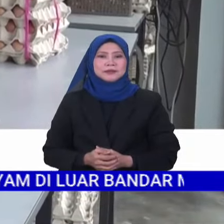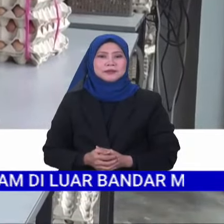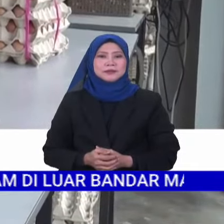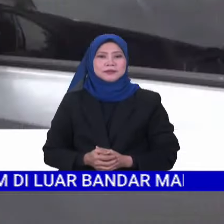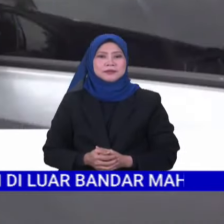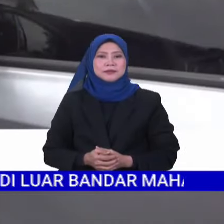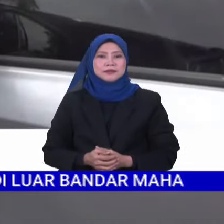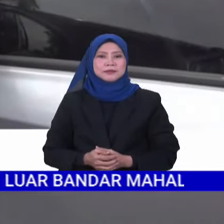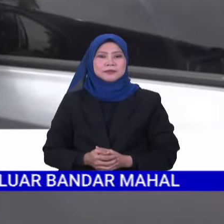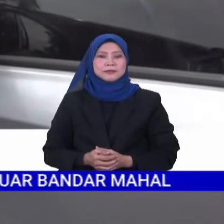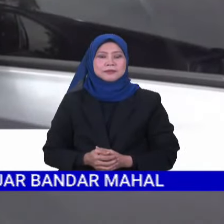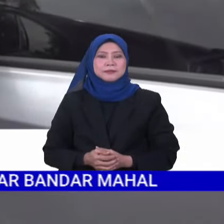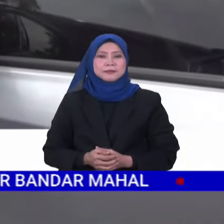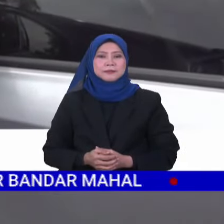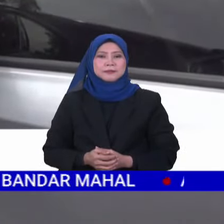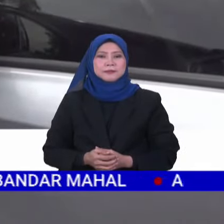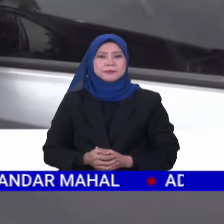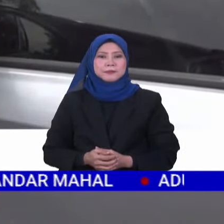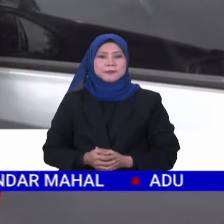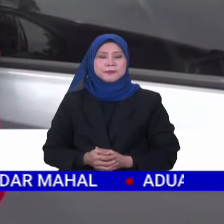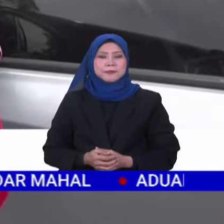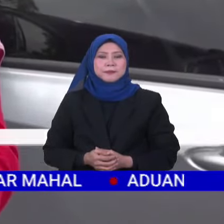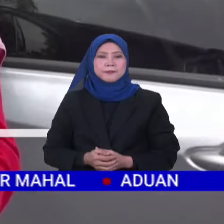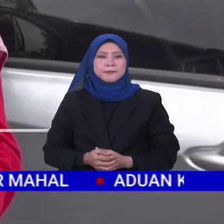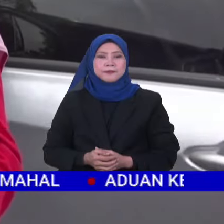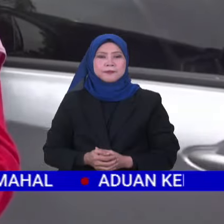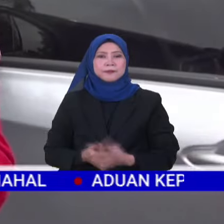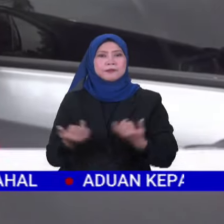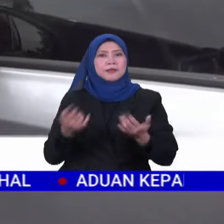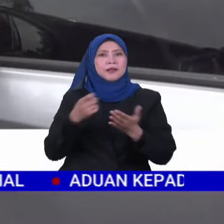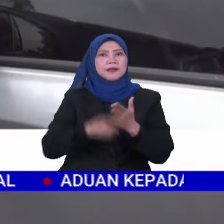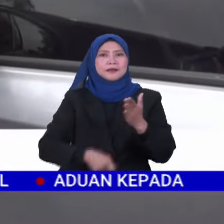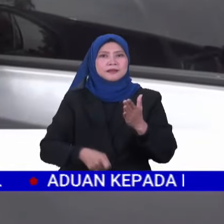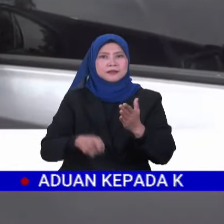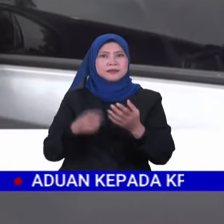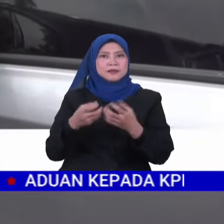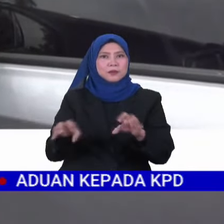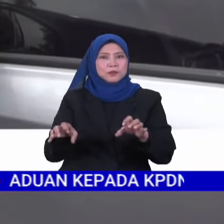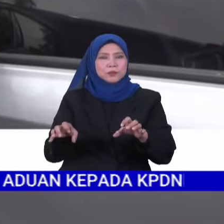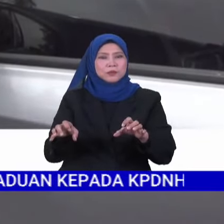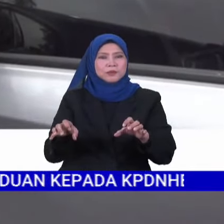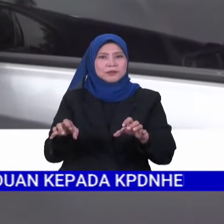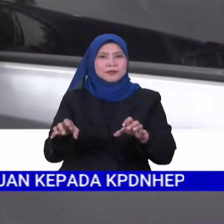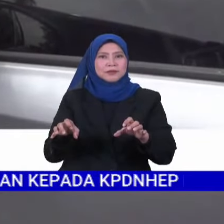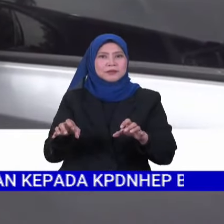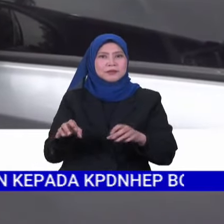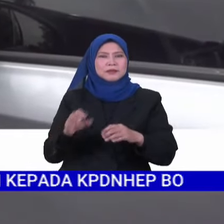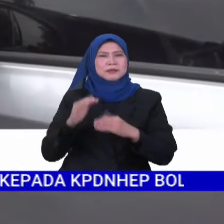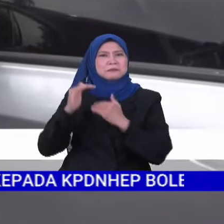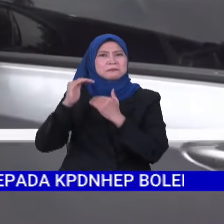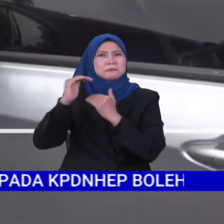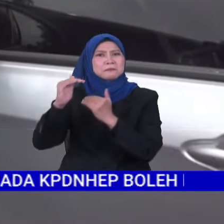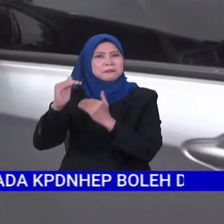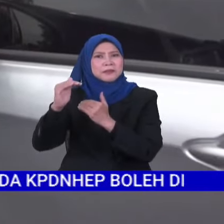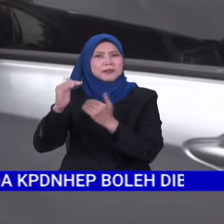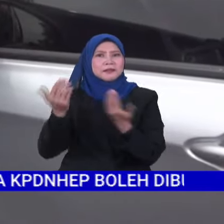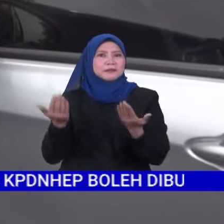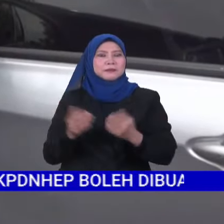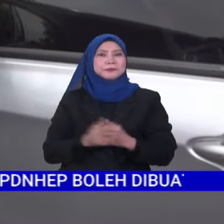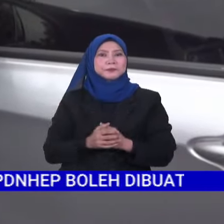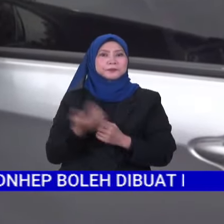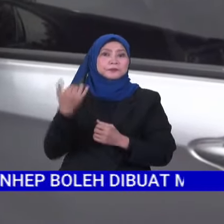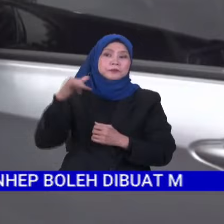Hai dokumen2 dengan ketulusan yang betul-betul opo limit pengamat